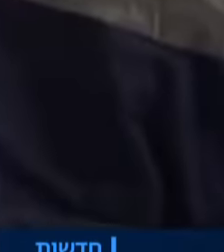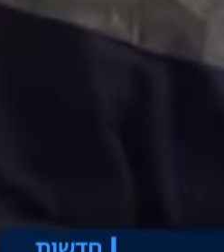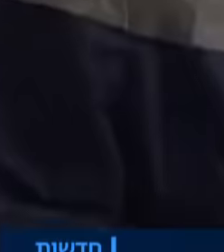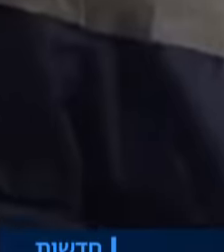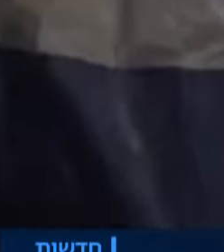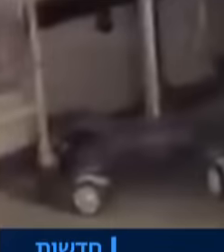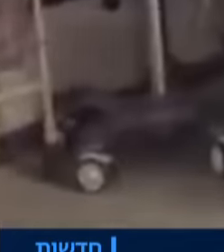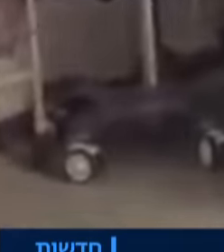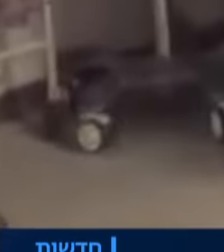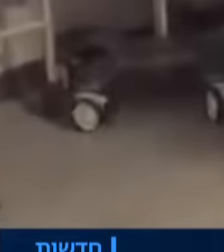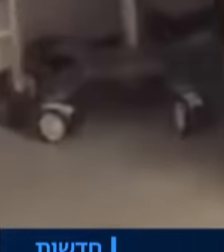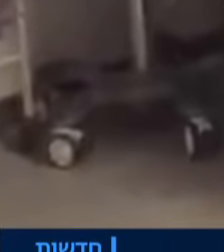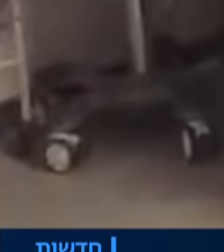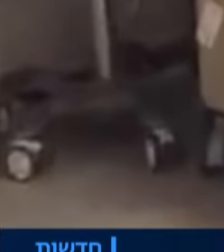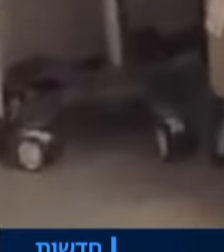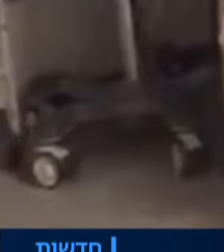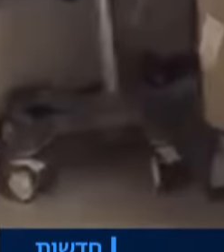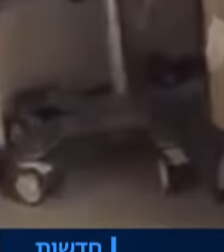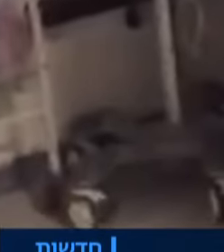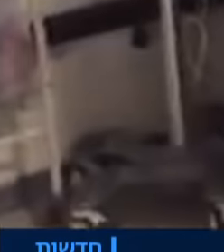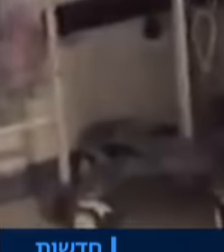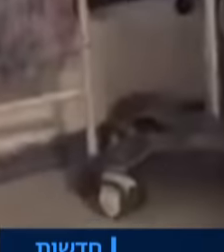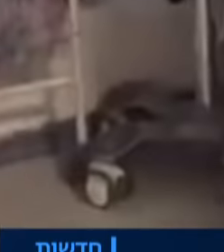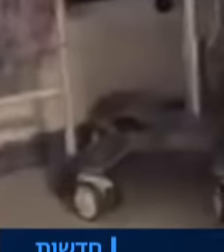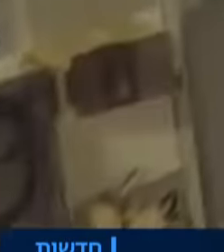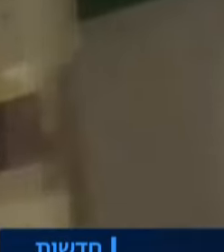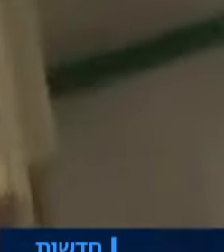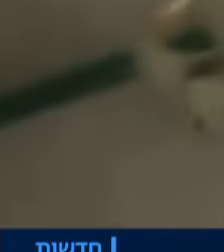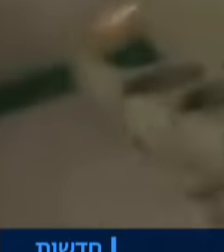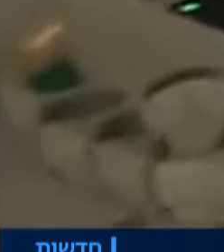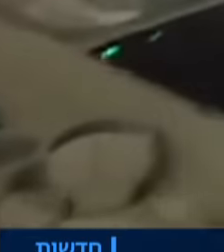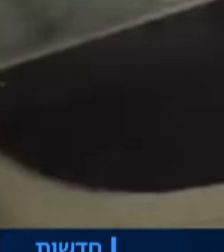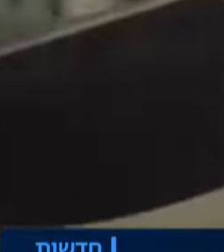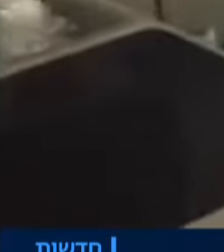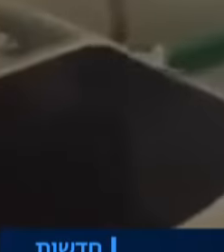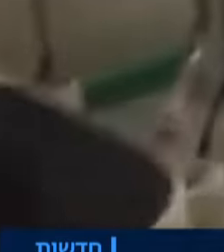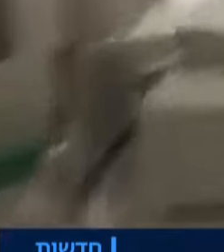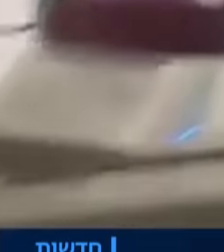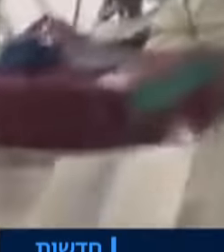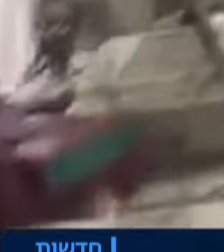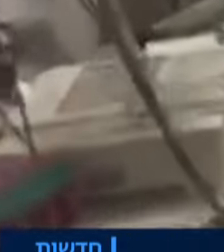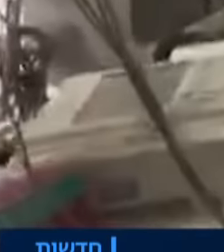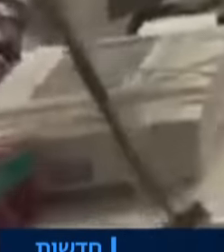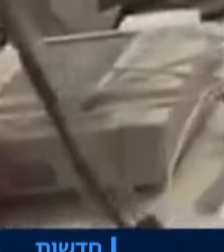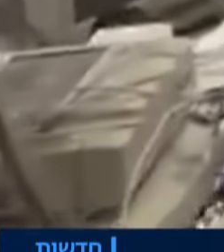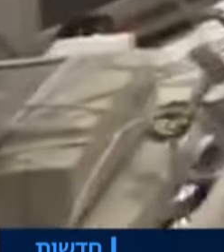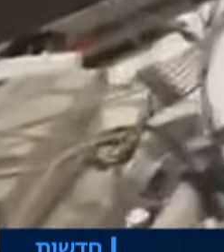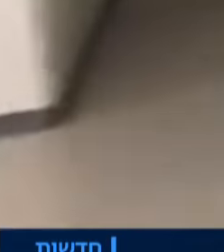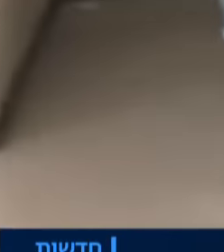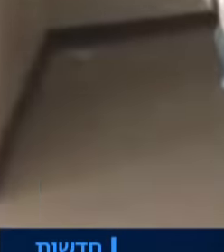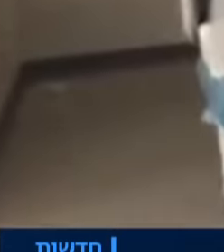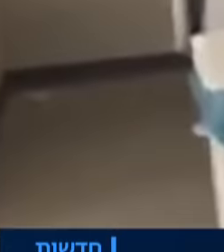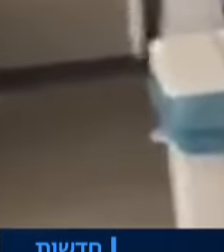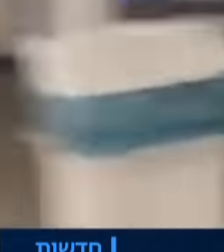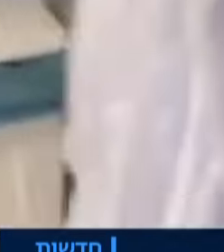התת-קרקעי במינוס 4. כך נראית מחלקת הקורונה החדשה של בית החולים בלינסון בפתח תקווה, שנפתחה בגלל גל